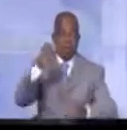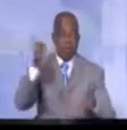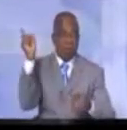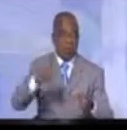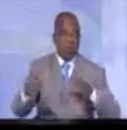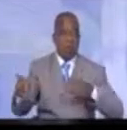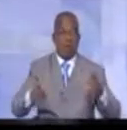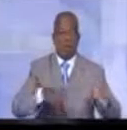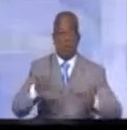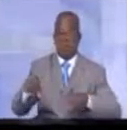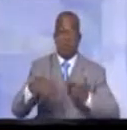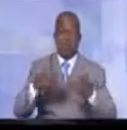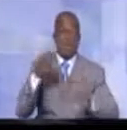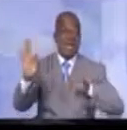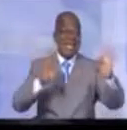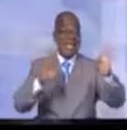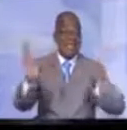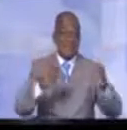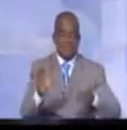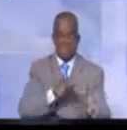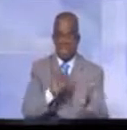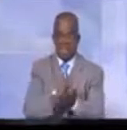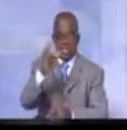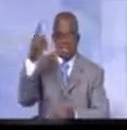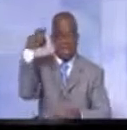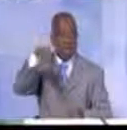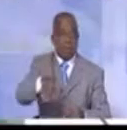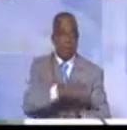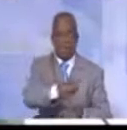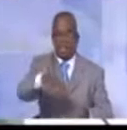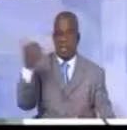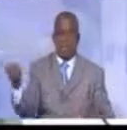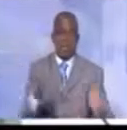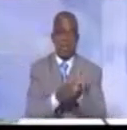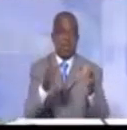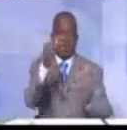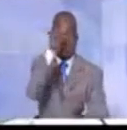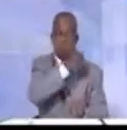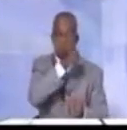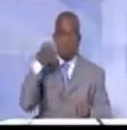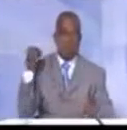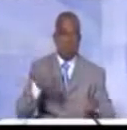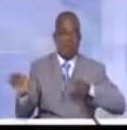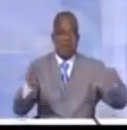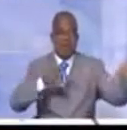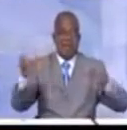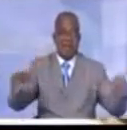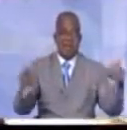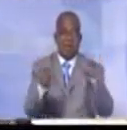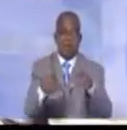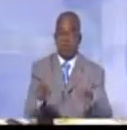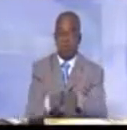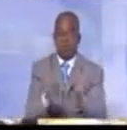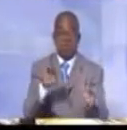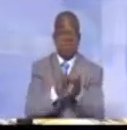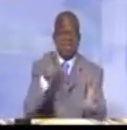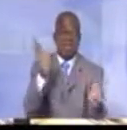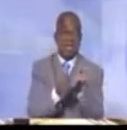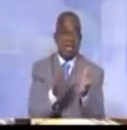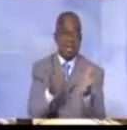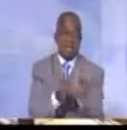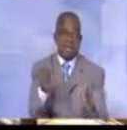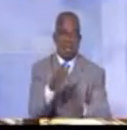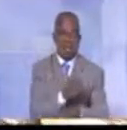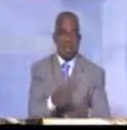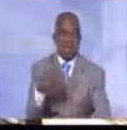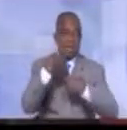établissements privés ou qu'on s'inspire de ce2 de ce qui est fait ici où le fondateur il s'agit de continuer à rester dans l'excellence à